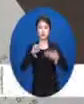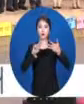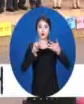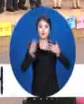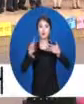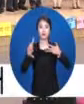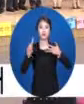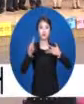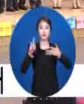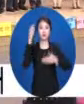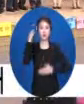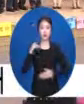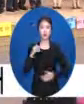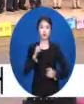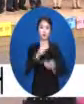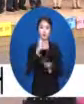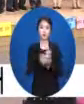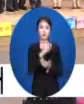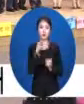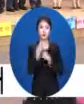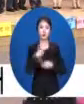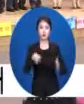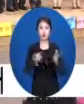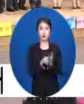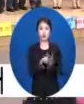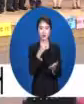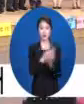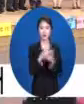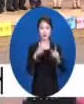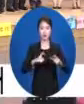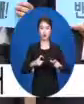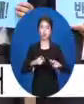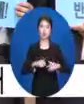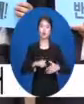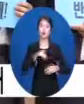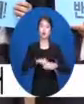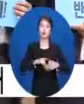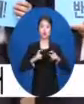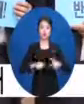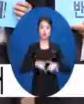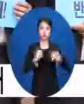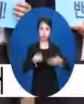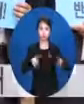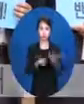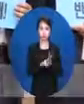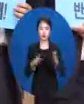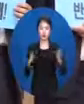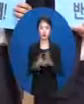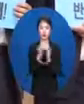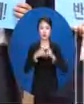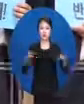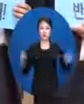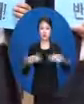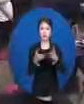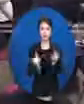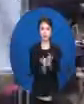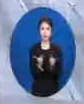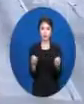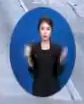지난 8월 31일 헌법 수호를 위한 천안시 선거구 증설 범시민협의체 발대식이 열렸습니다.